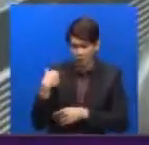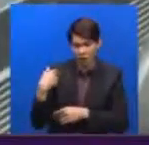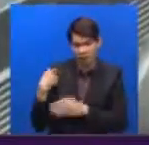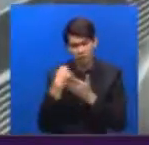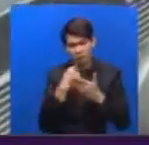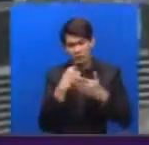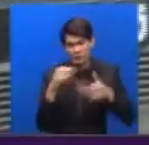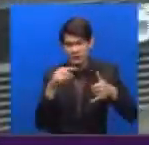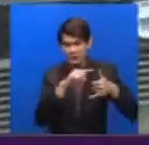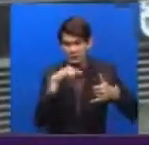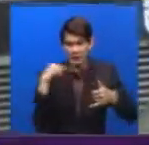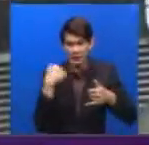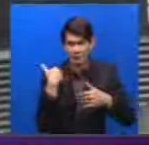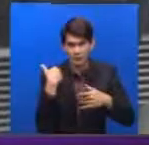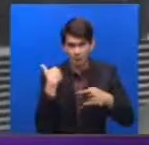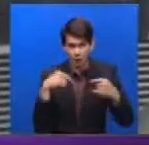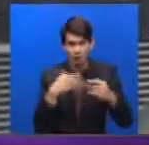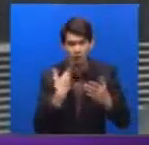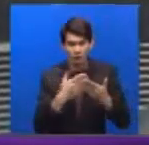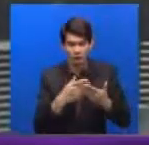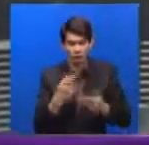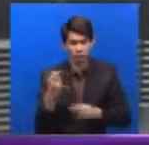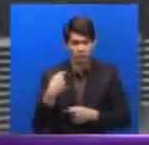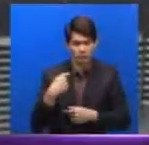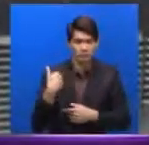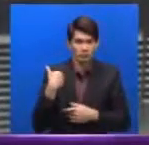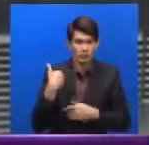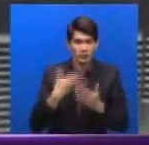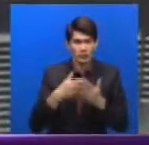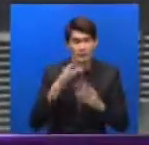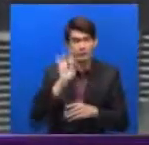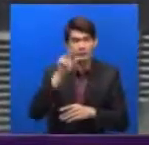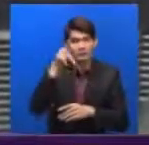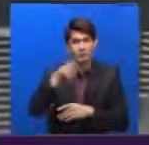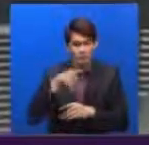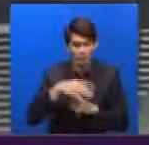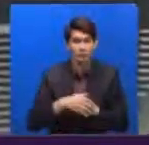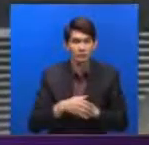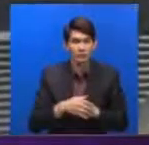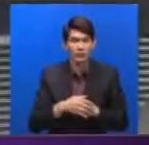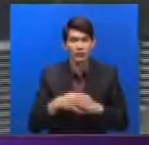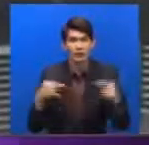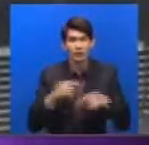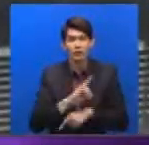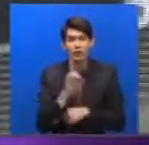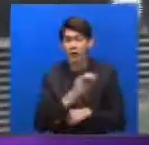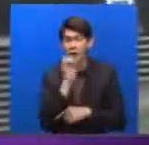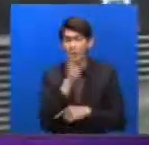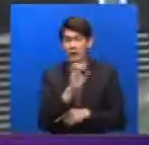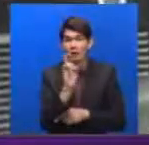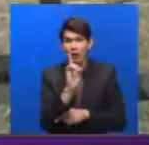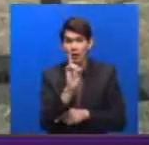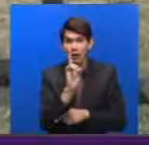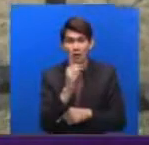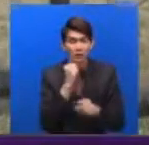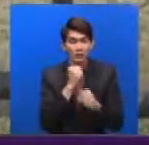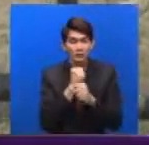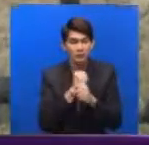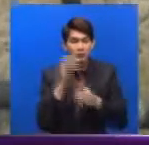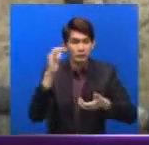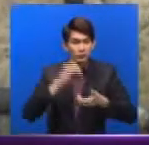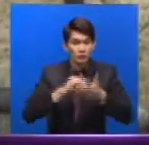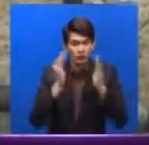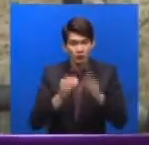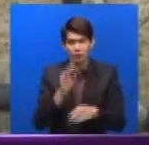เคารพนับถือและมีการจ่ายค่าจ้างให้บางส่วนประมาณ 8,000บาทซึ่งเบื้องต้นนะคะผู้ต้องหาบอกว่าได้ก่อเหตุร่วมกับพวก